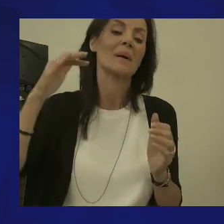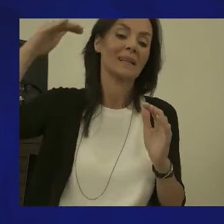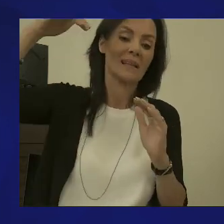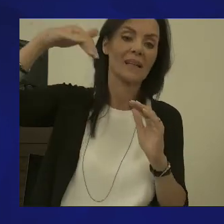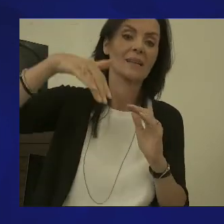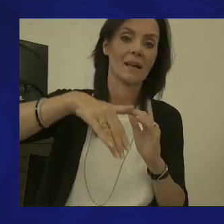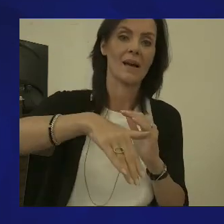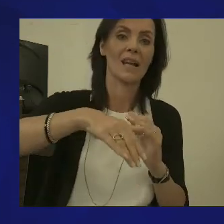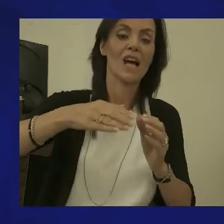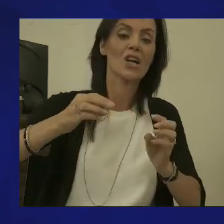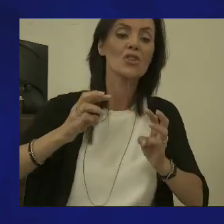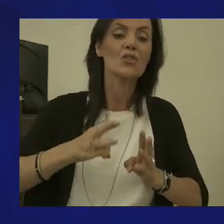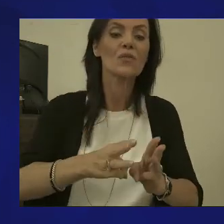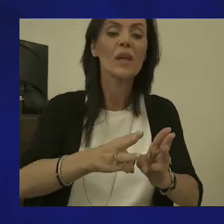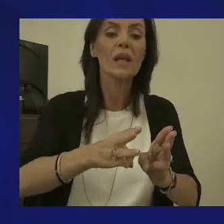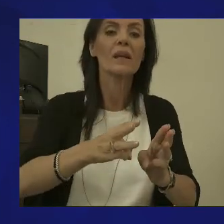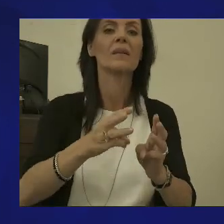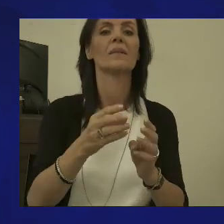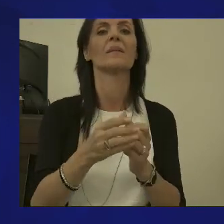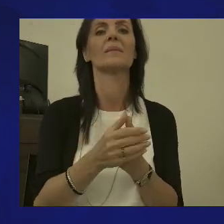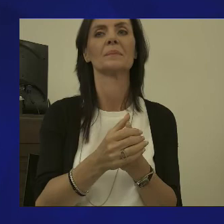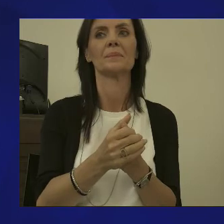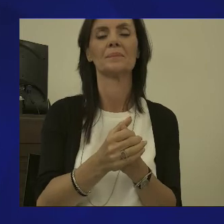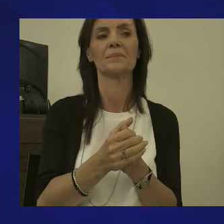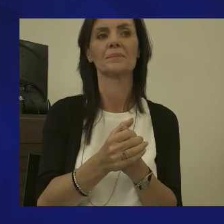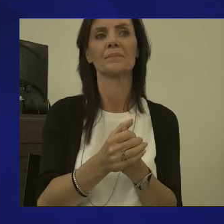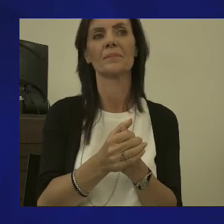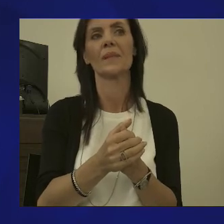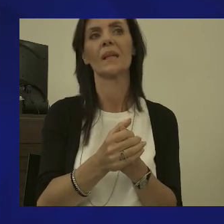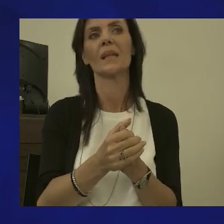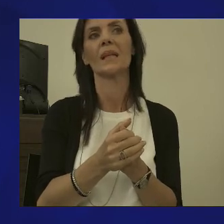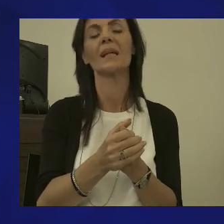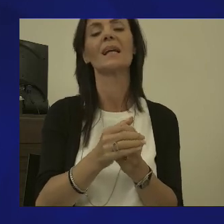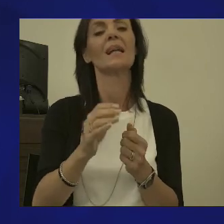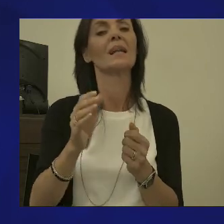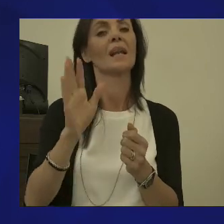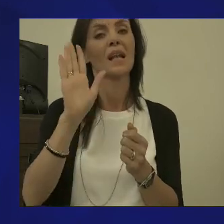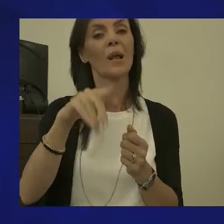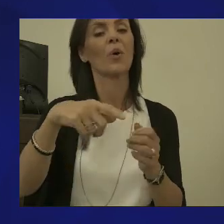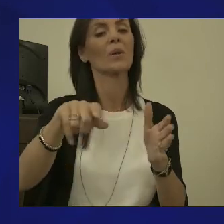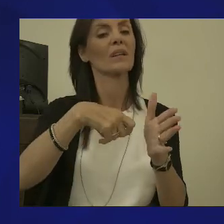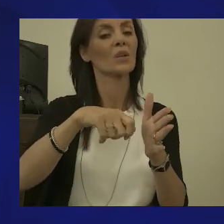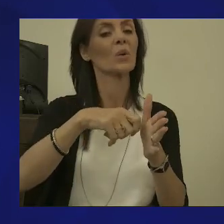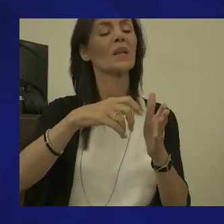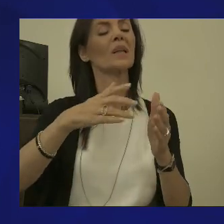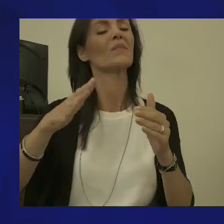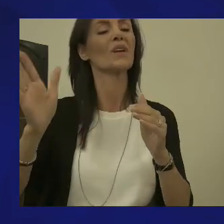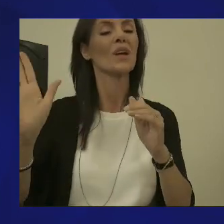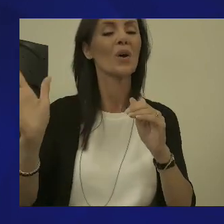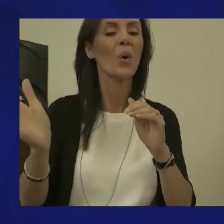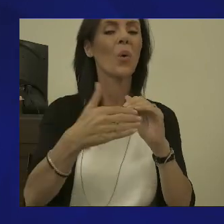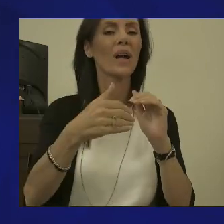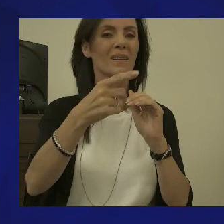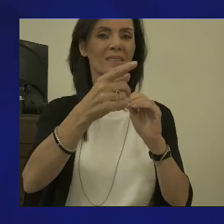הירידה לשביל, באמת אולי אחד המתוירים, אם לא המתויר בחיפה. כי למרות התיקונים ולמרות הורדת